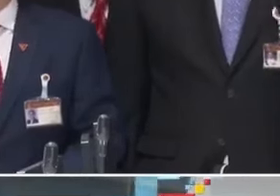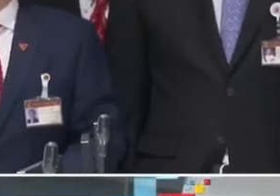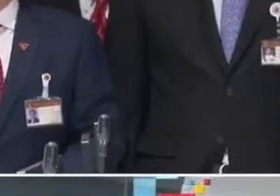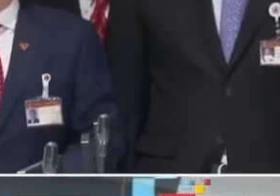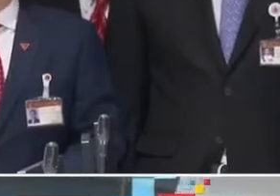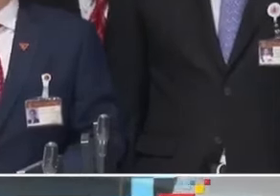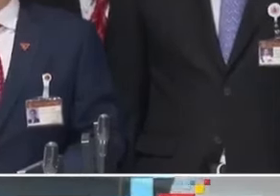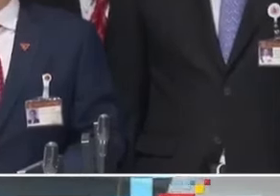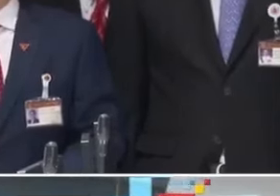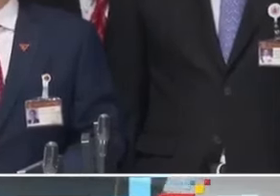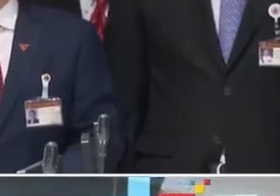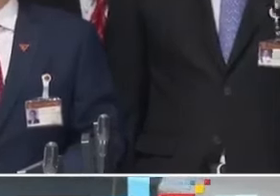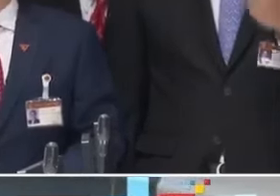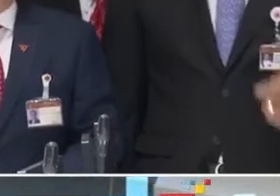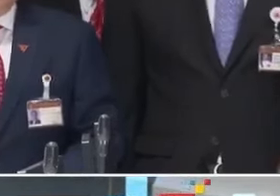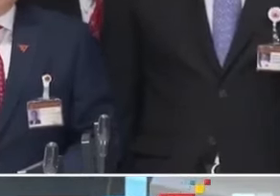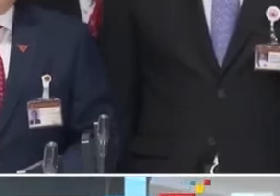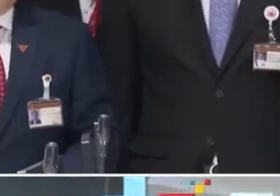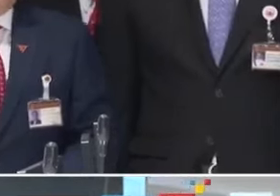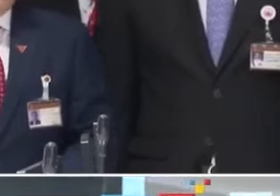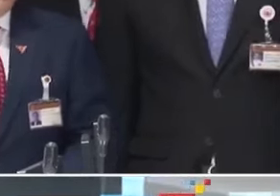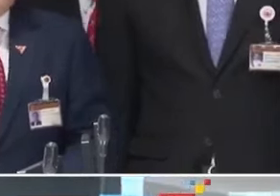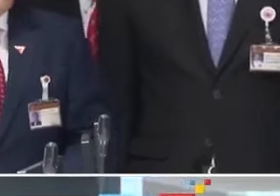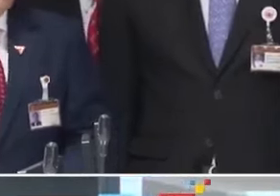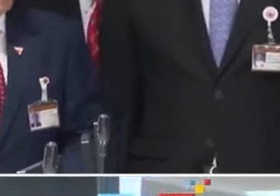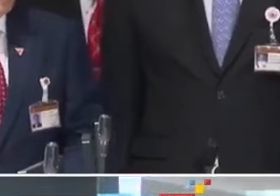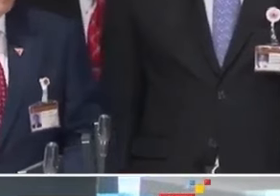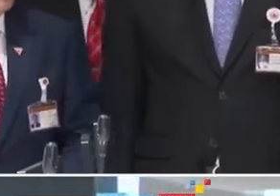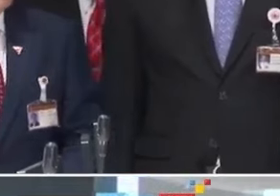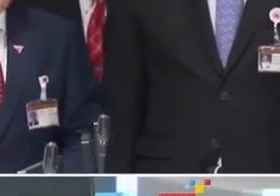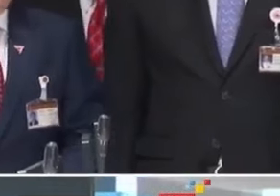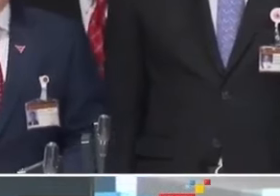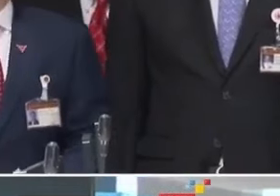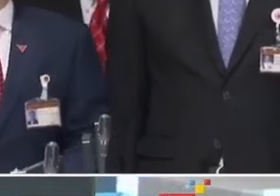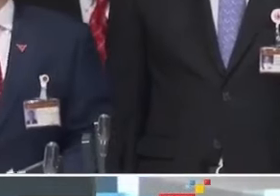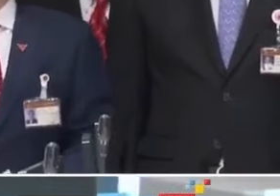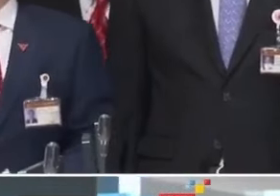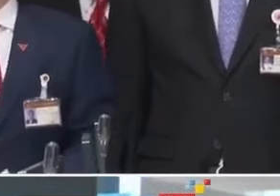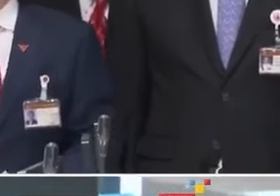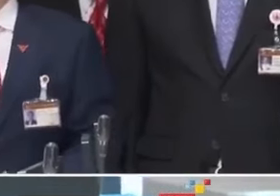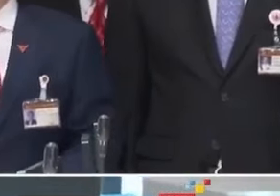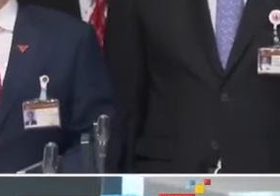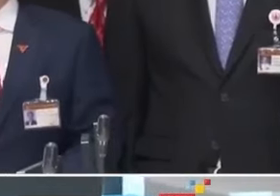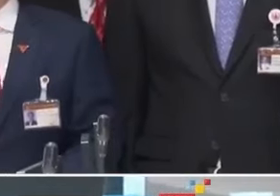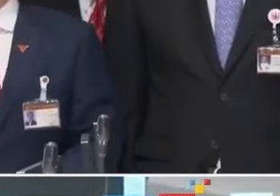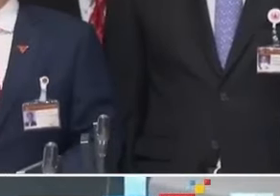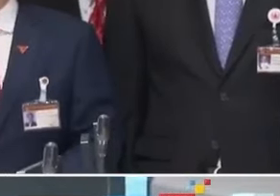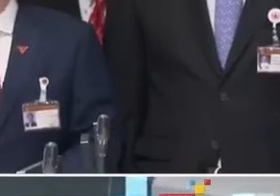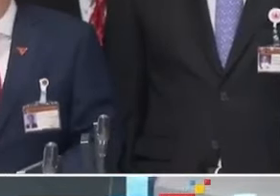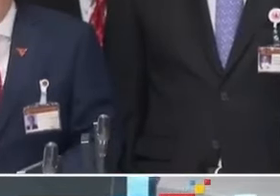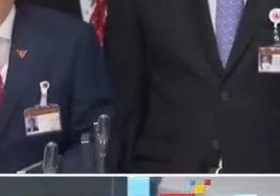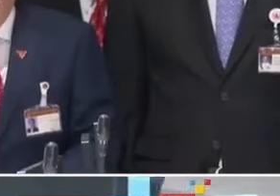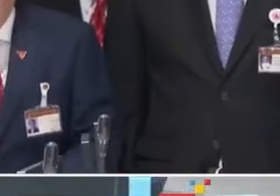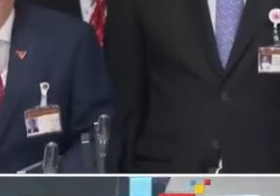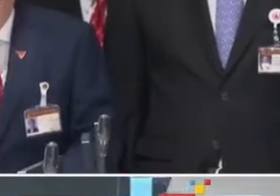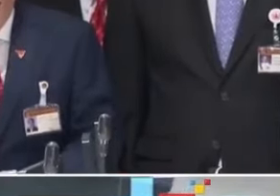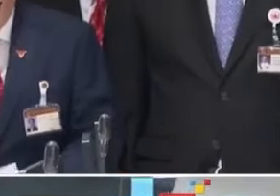าอย่างนั้น น่ะใช่ค่ะเหมือนกัน ใช่ไหม อันนี้2วันนะ3ถึง5เมษายน เออเนี่ยสวเลยเขาจัดก่อนด้วยเนี่ย อันนั้นก็ไม่ลงมติเหมือนกัน ไม่ล